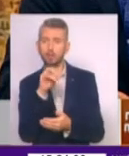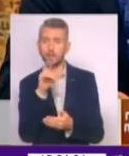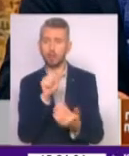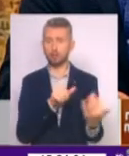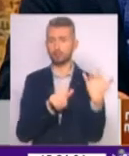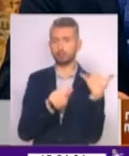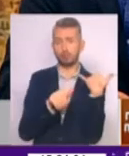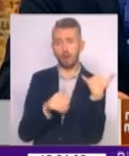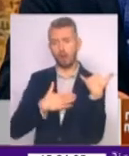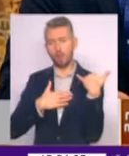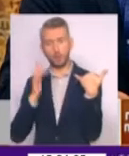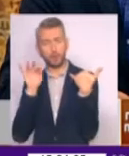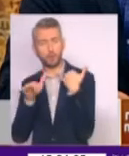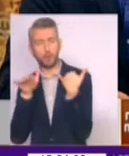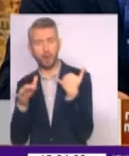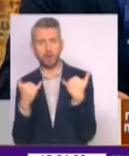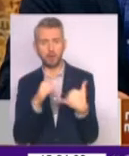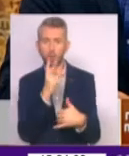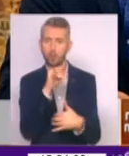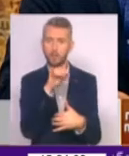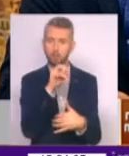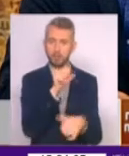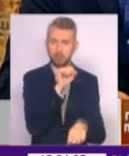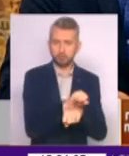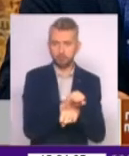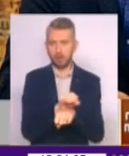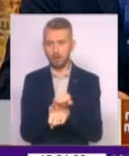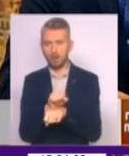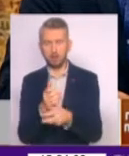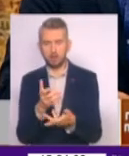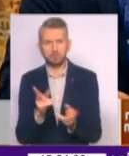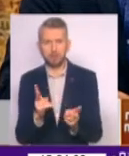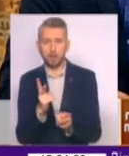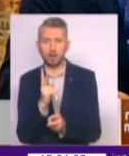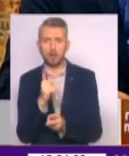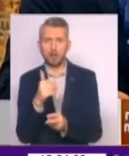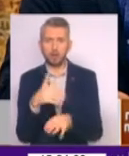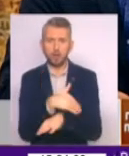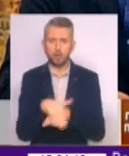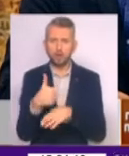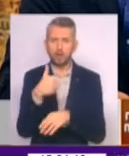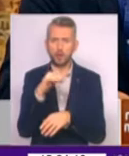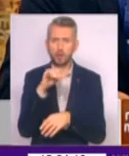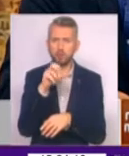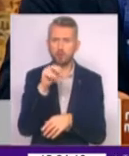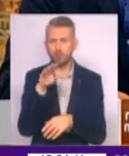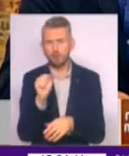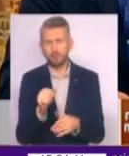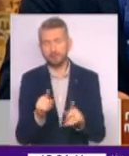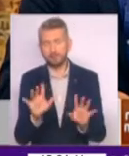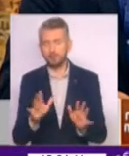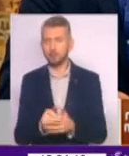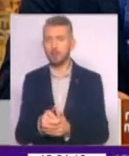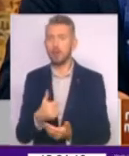тепер перекрили Кулибіна. І як? Ну, по Горбачова, я не знаю, може, зараз Галаганівська вулиця. Так, почули. Пані Вероніко,